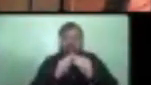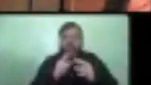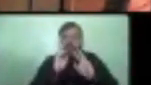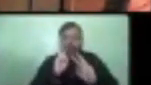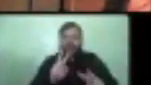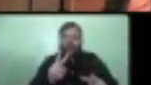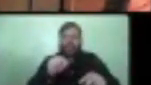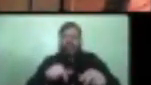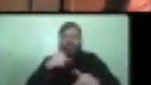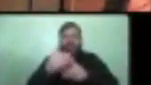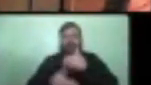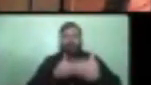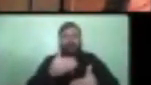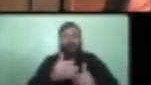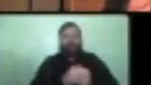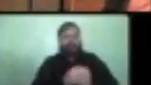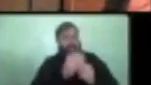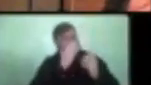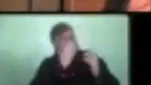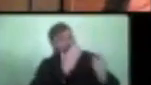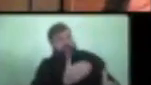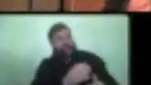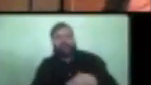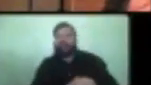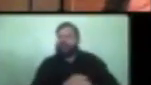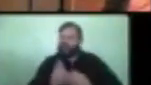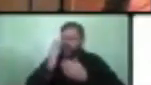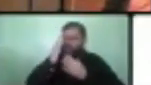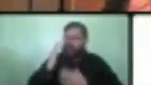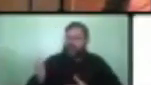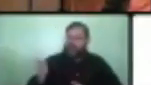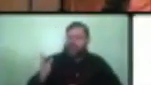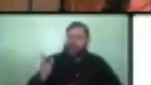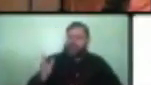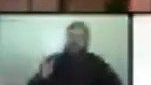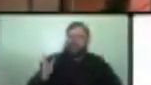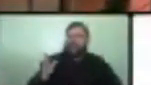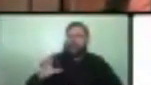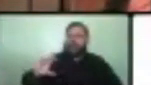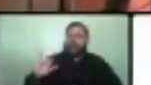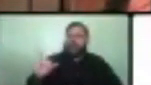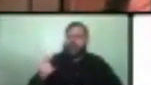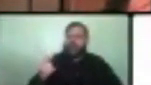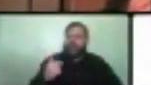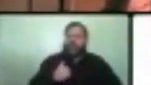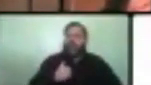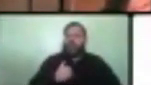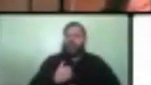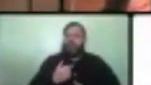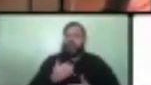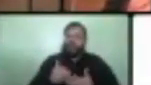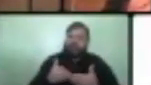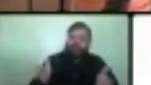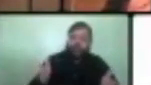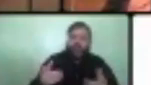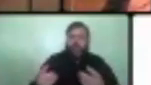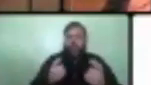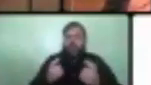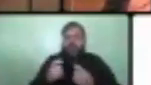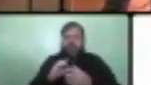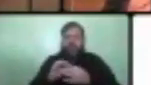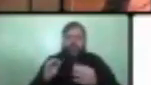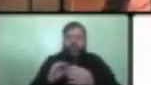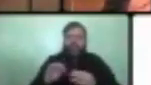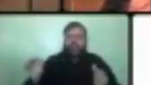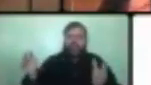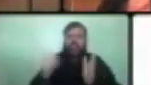Ninatarajia kwamba tutafanulisha hili tunapoendelea mbele. Asante sana mwanabodi Craig. Na sijui kama kuna